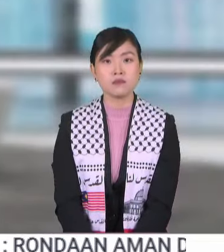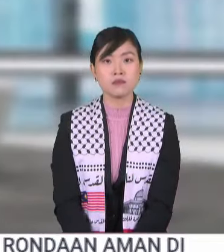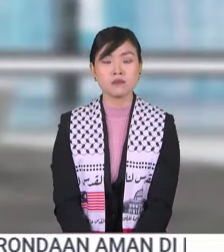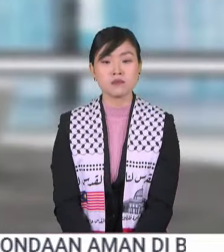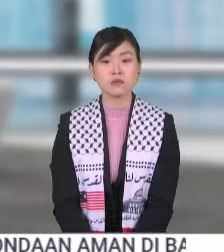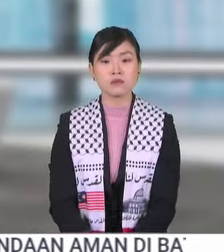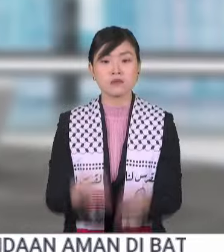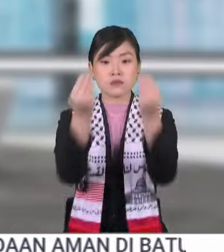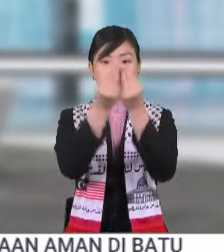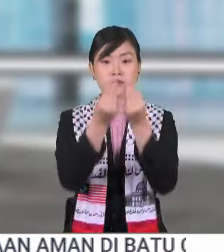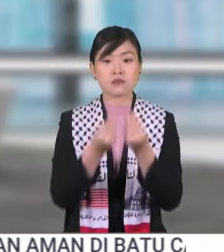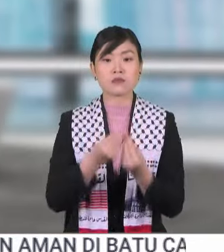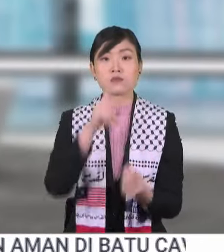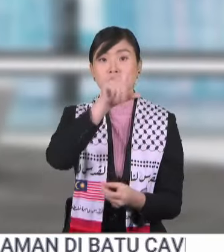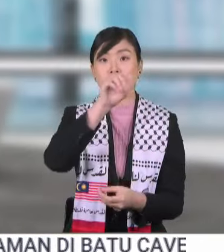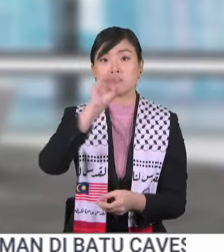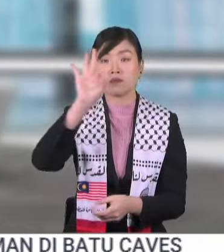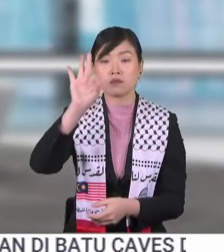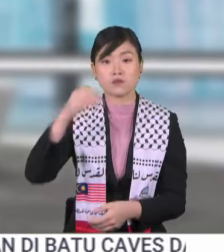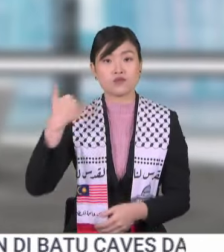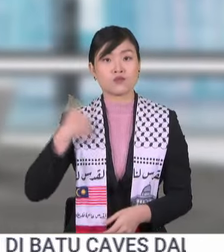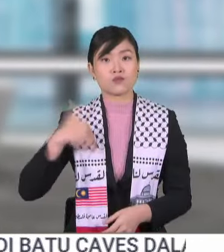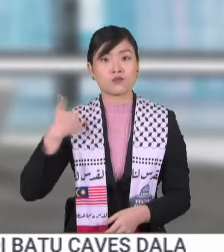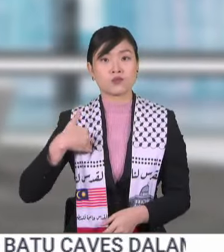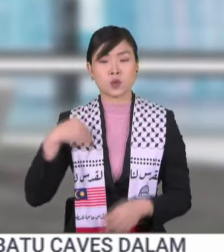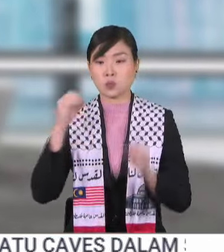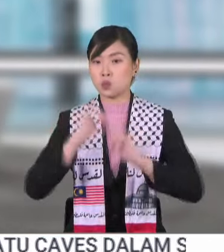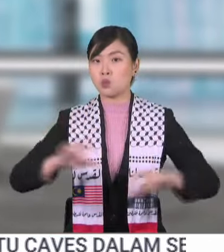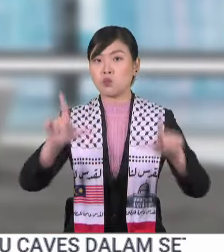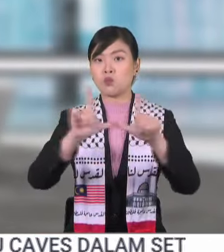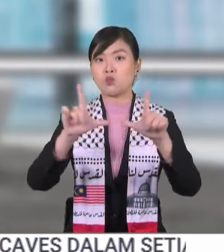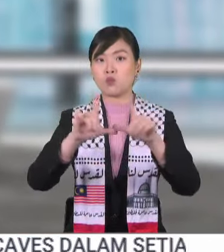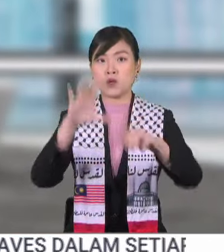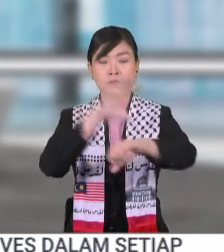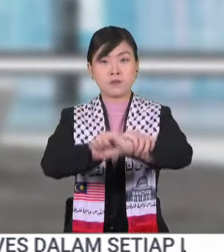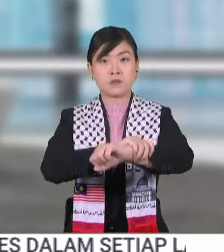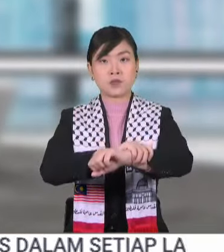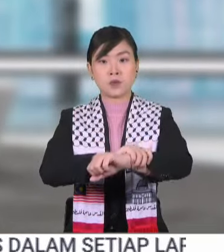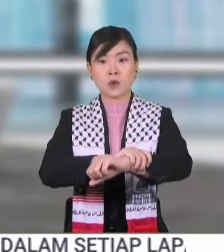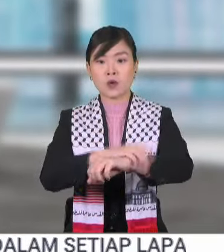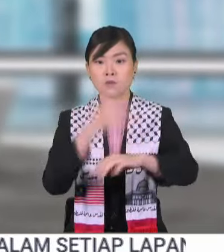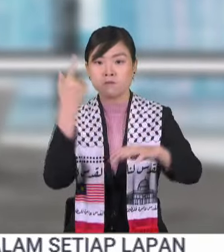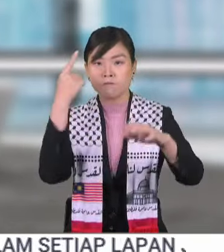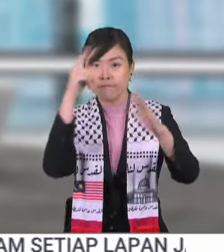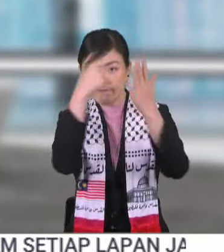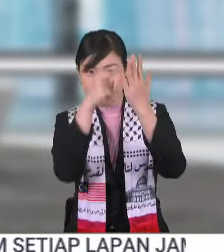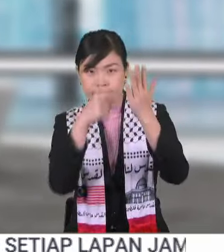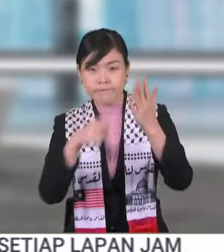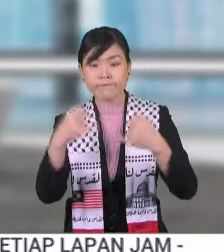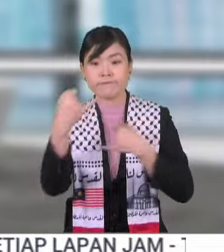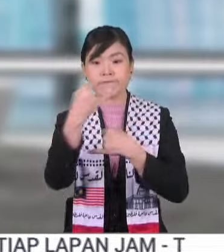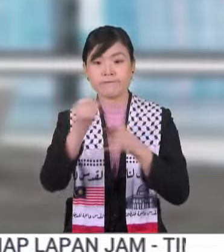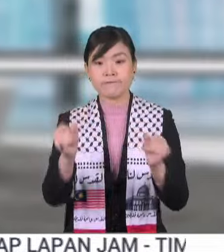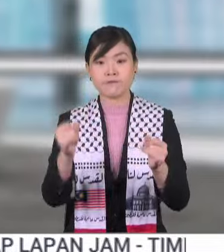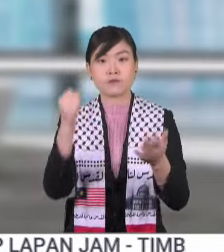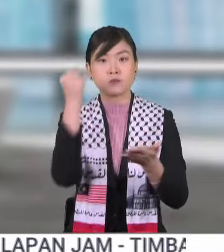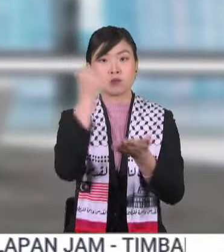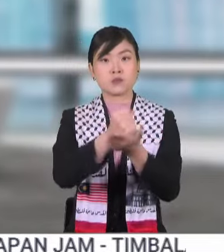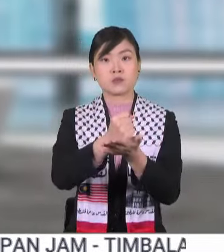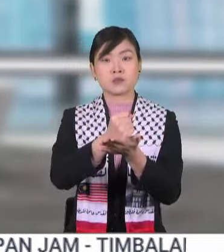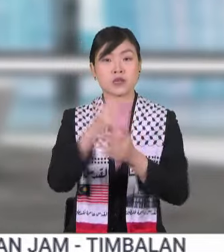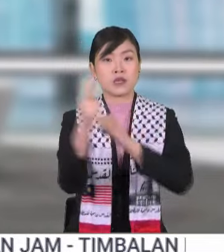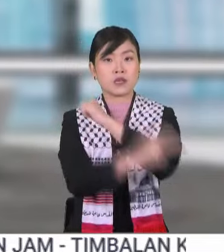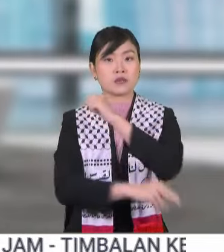ditahan seramai 109 Pendatang Asing Tanpa Izin ditahan ketika serbuan jabatan imigresen Malaysia Negeri Sembilan dalam operasi